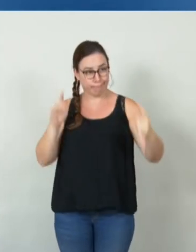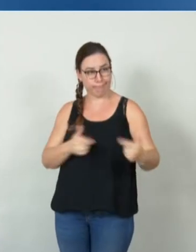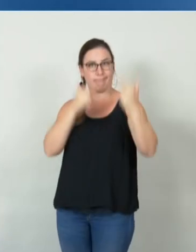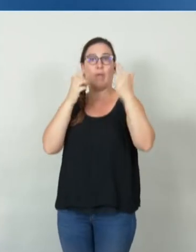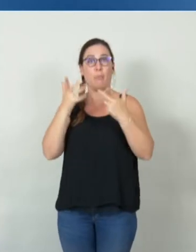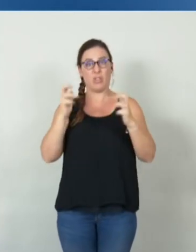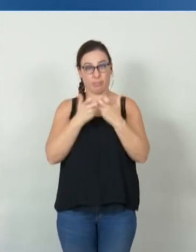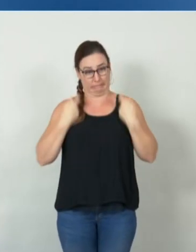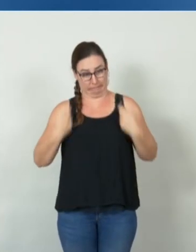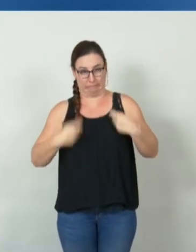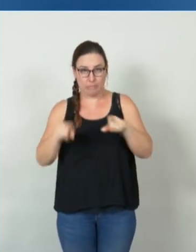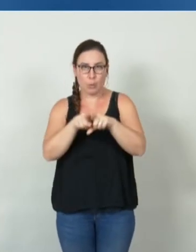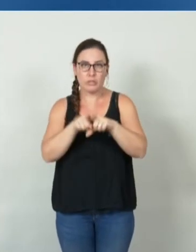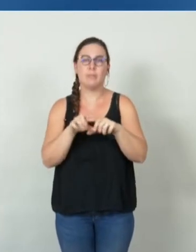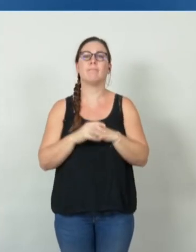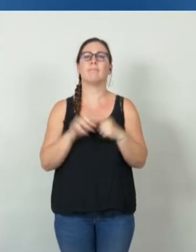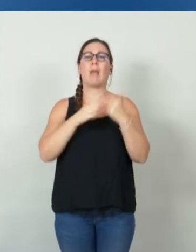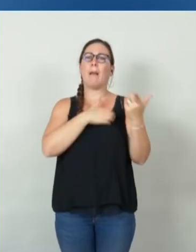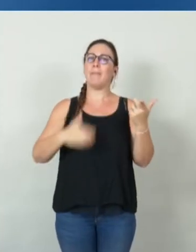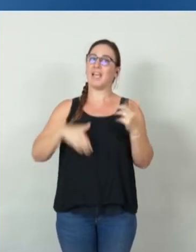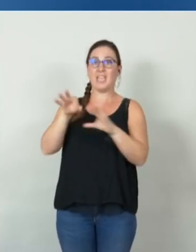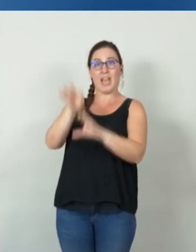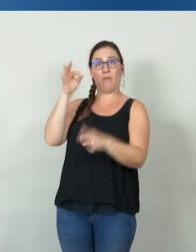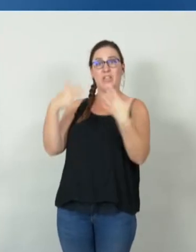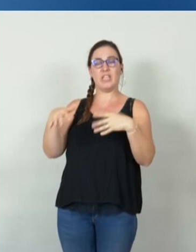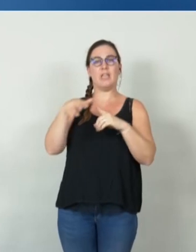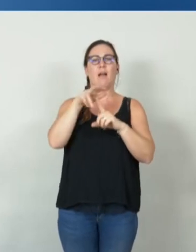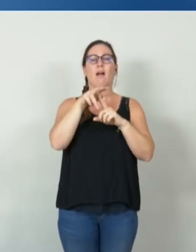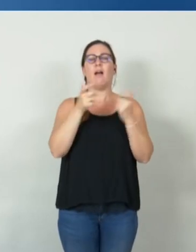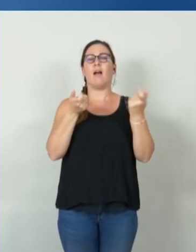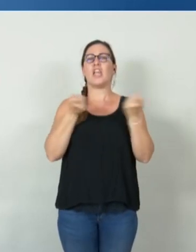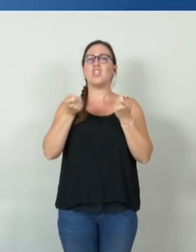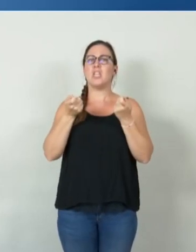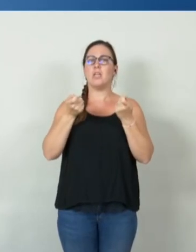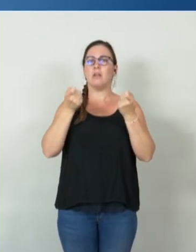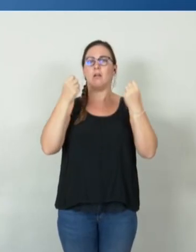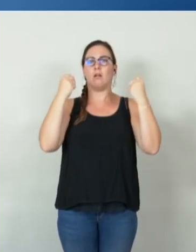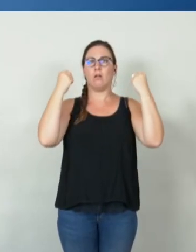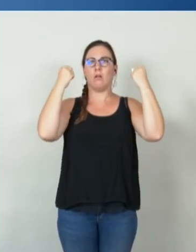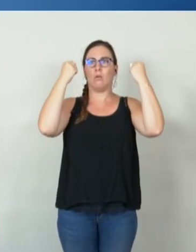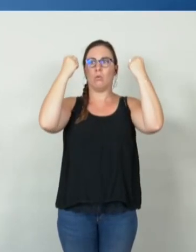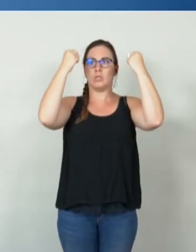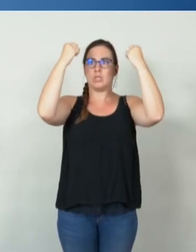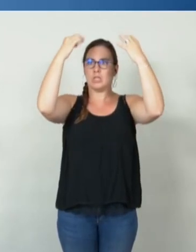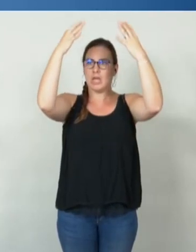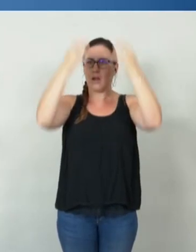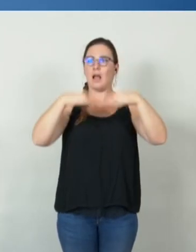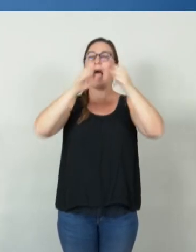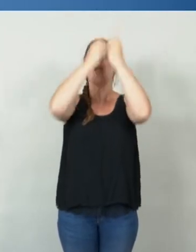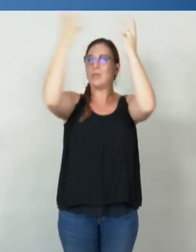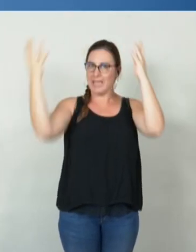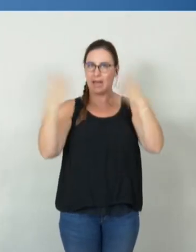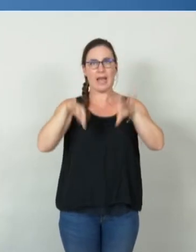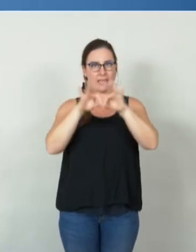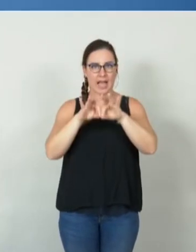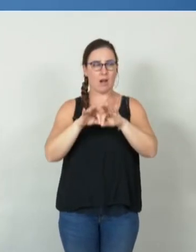financement à votre arrivée à la mairie la régie qui gérait qui gérait le ciel contentieux on va retrouver la note dans